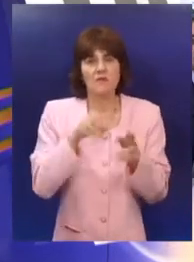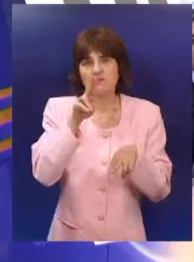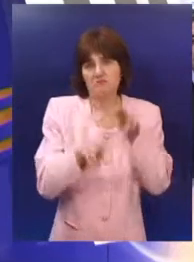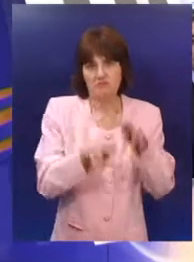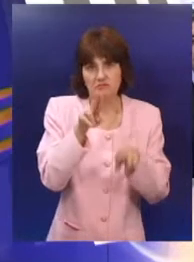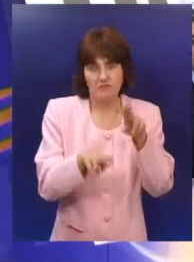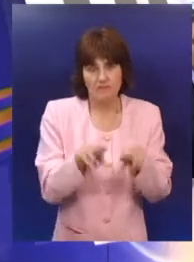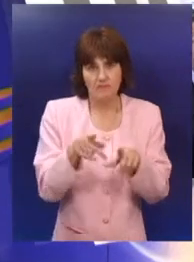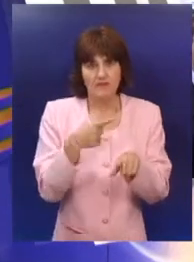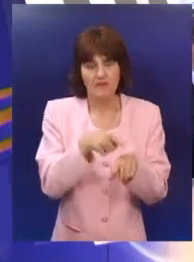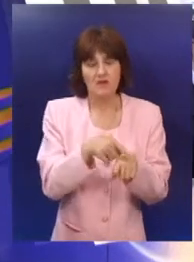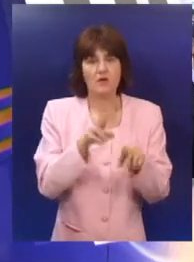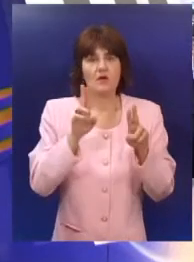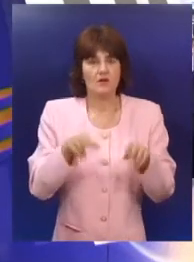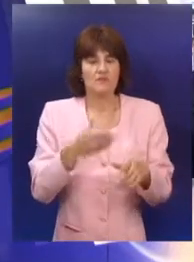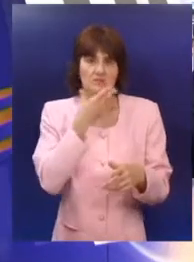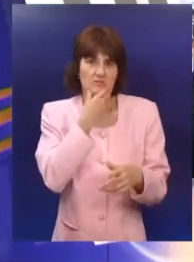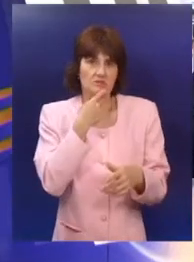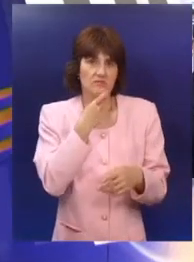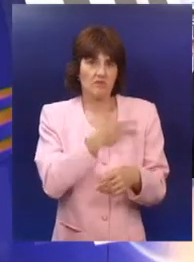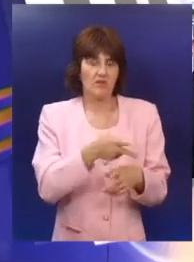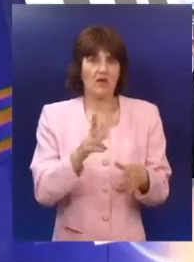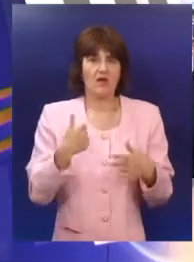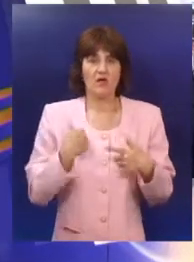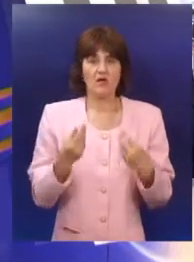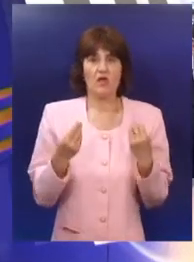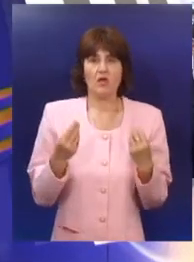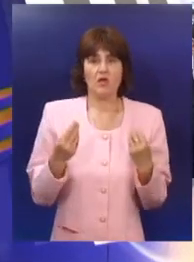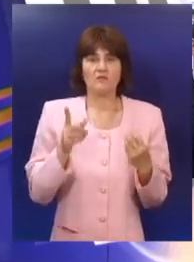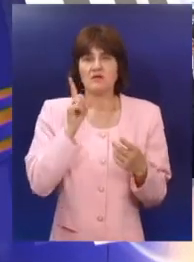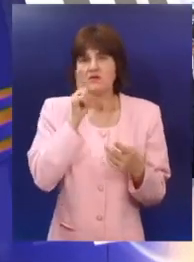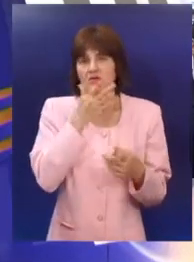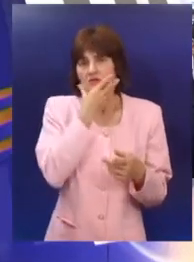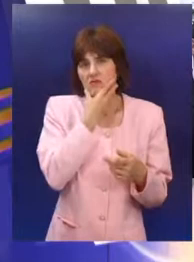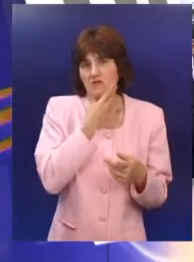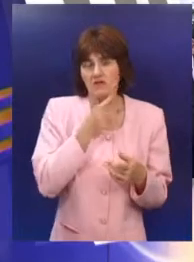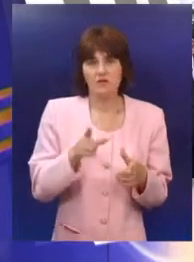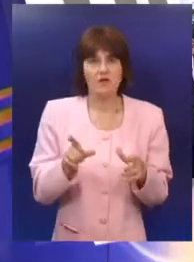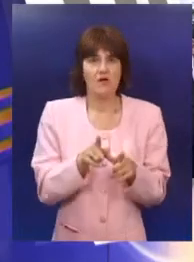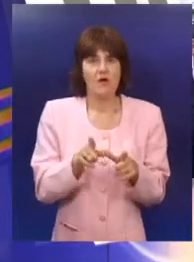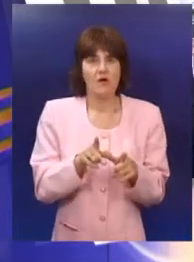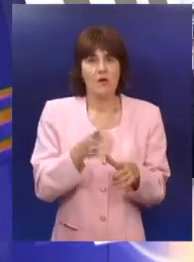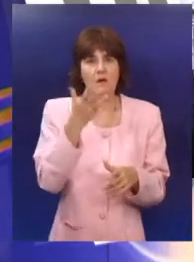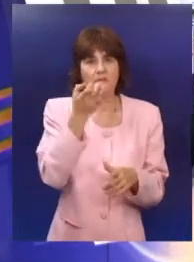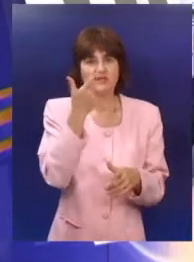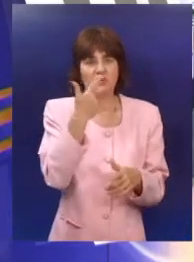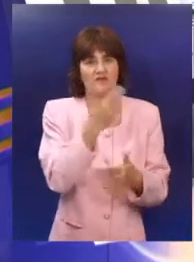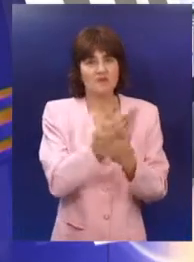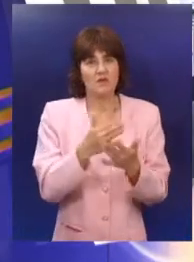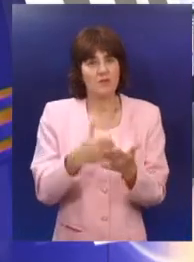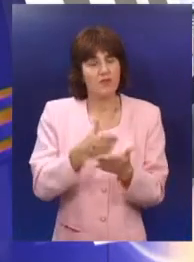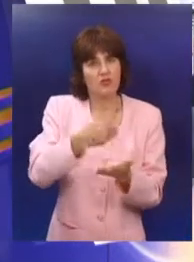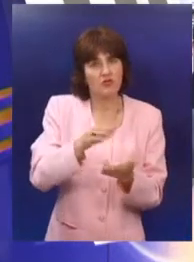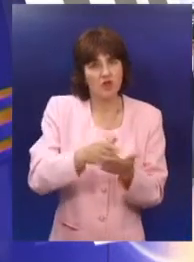za ovakvom vrstom intervencije, će imati priliku da se leče na najbolji mogući način. Preko 520 miliona smo 4